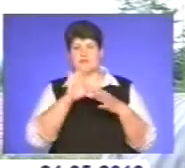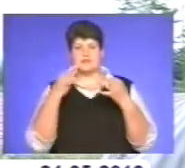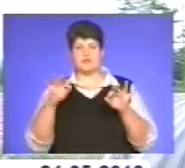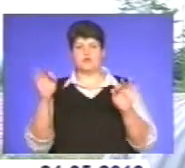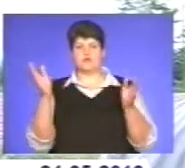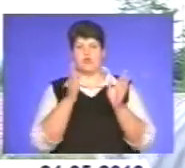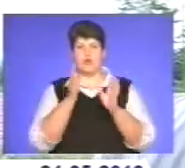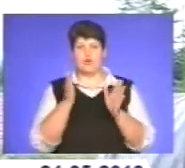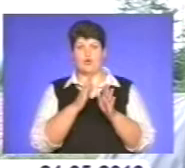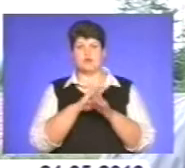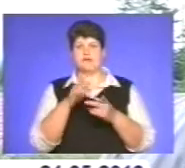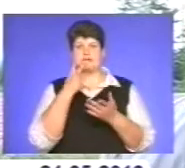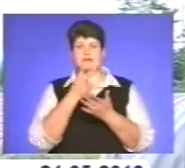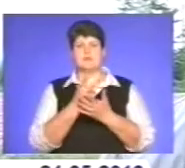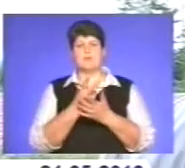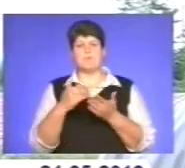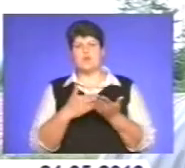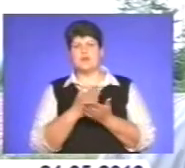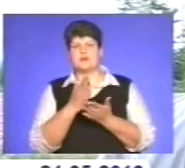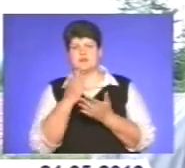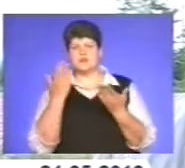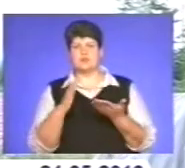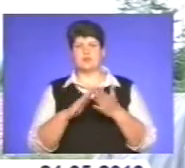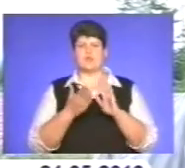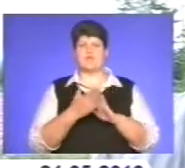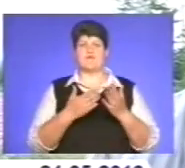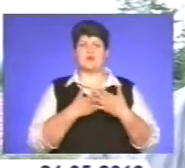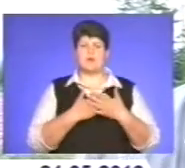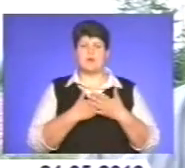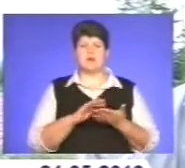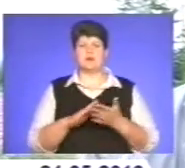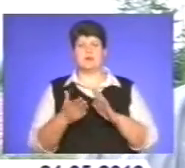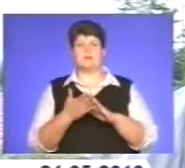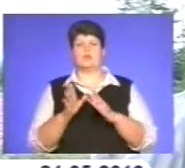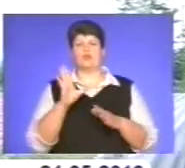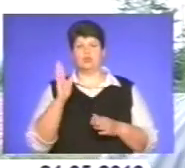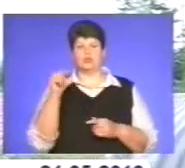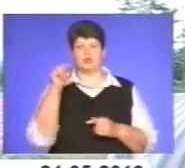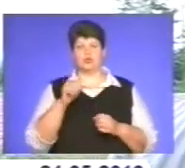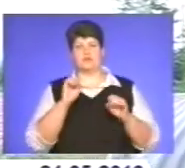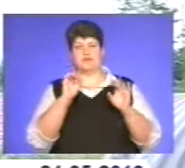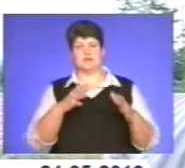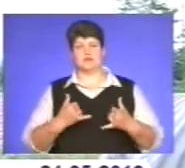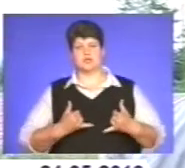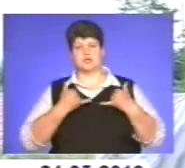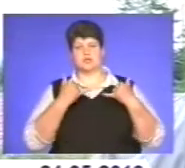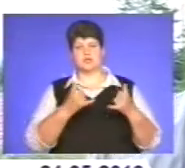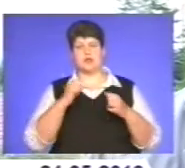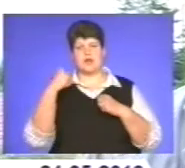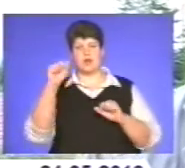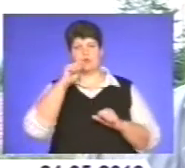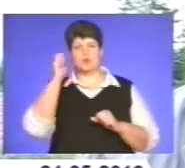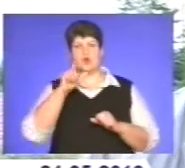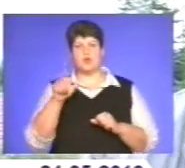погоди, незалежно від кон'юнктури політичної, громадської, бути тут і віддавати шану героям України,